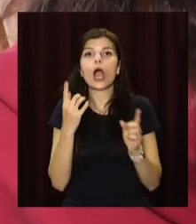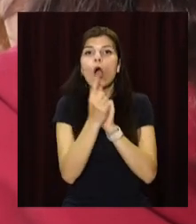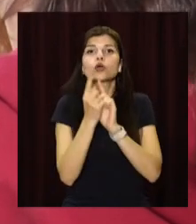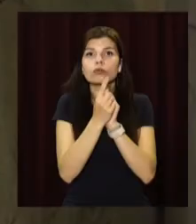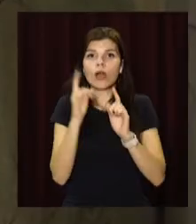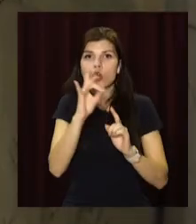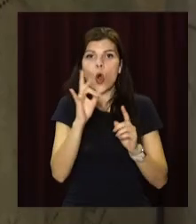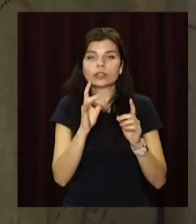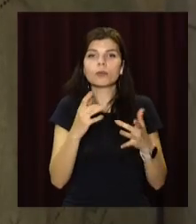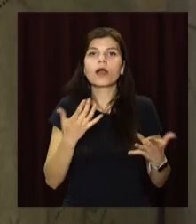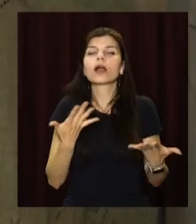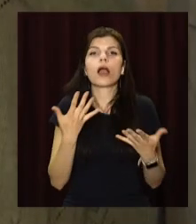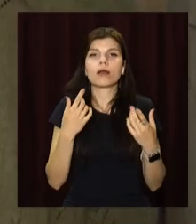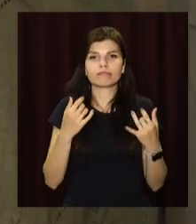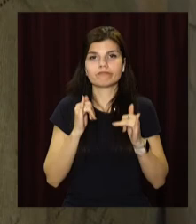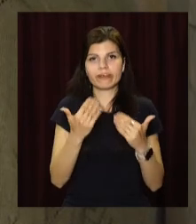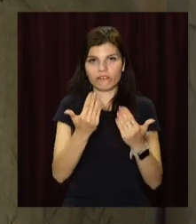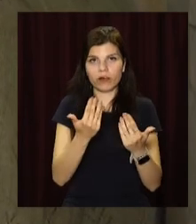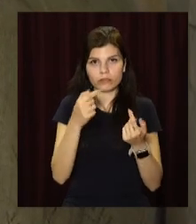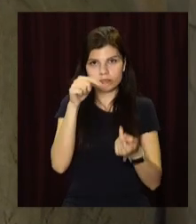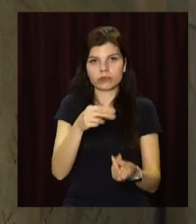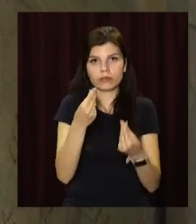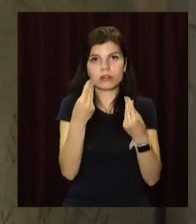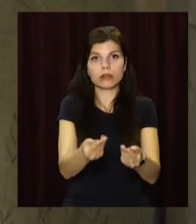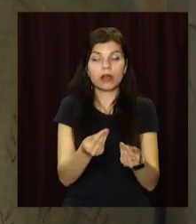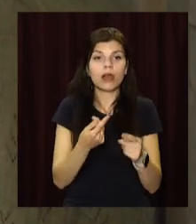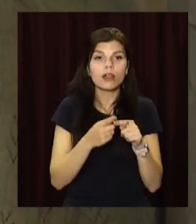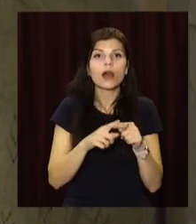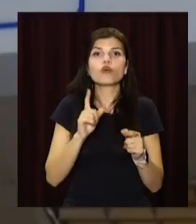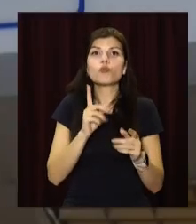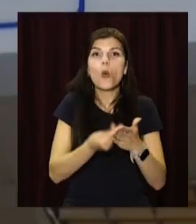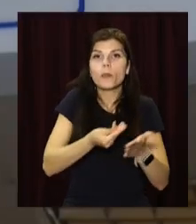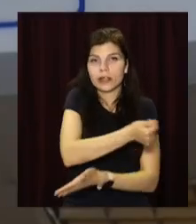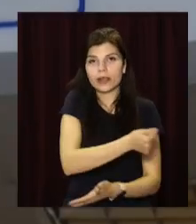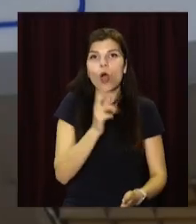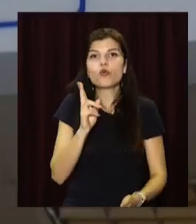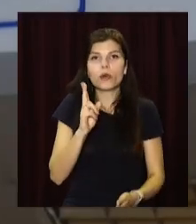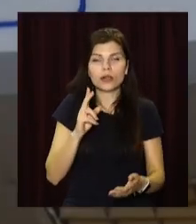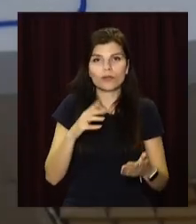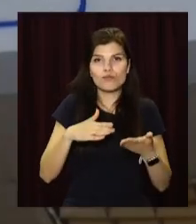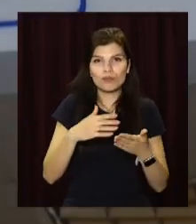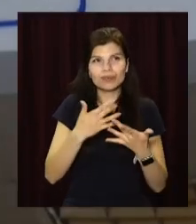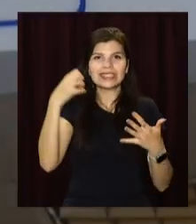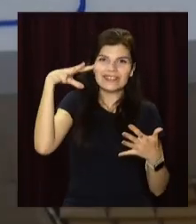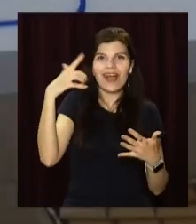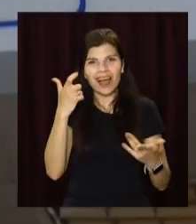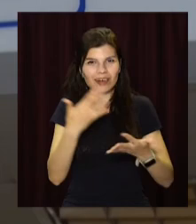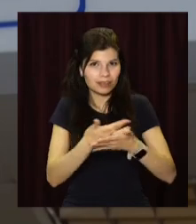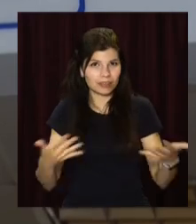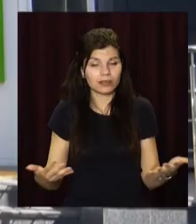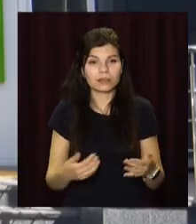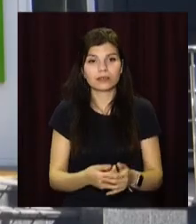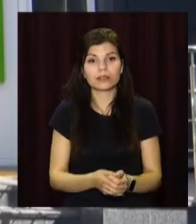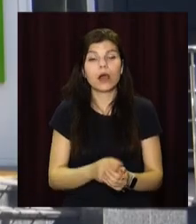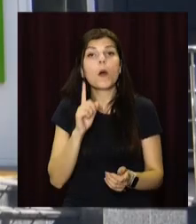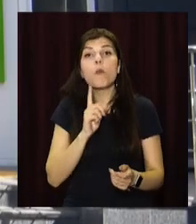стане перешкодою для призначення державної допомоги на оплату комунальних послуг. Правда, поки невідомо, коли корективи набудуть